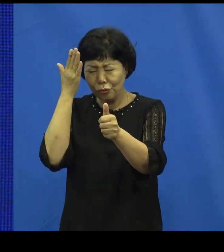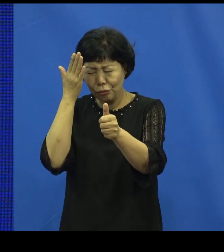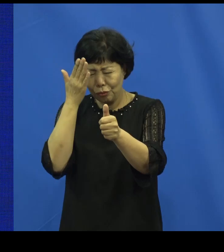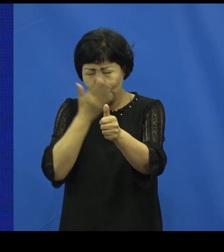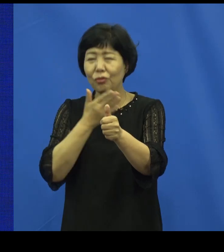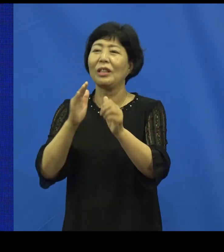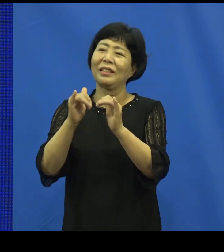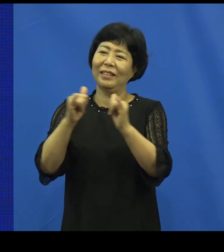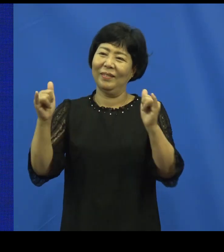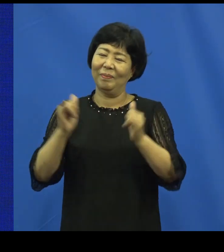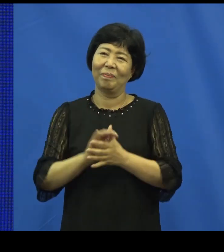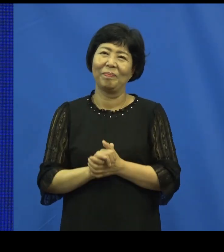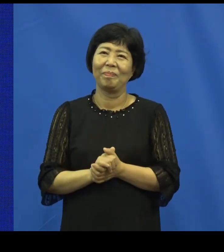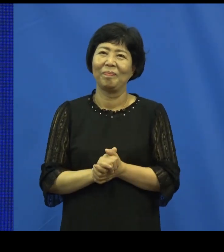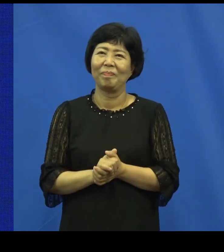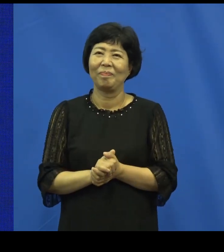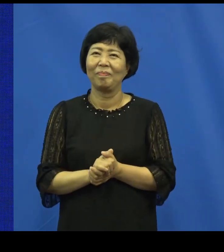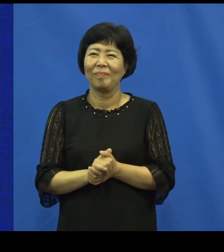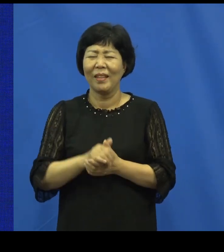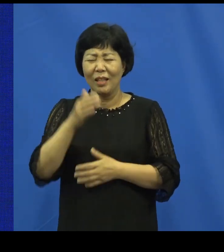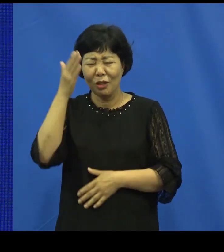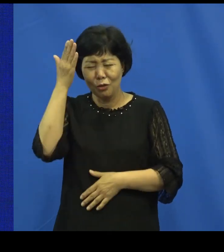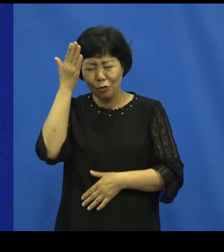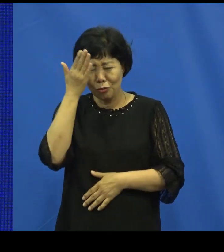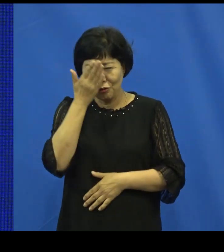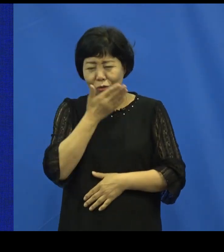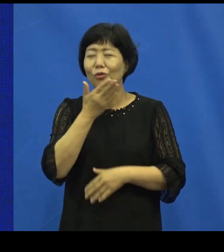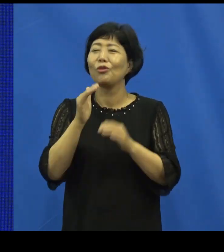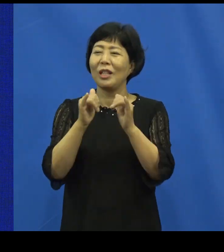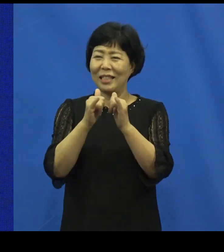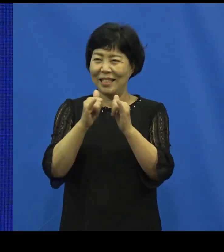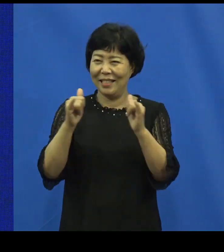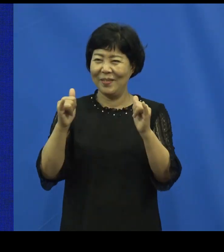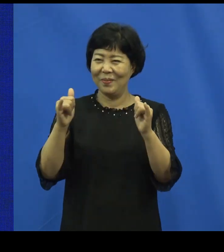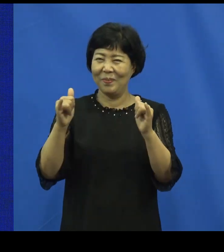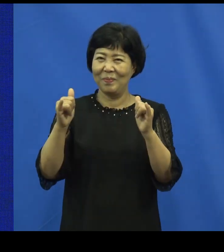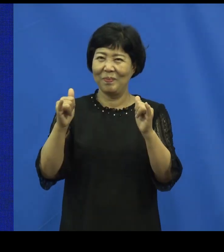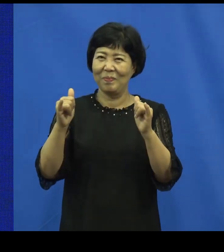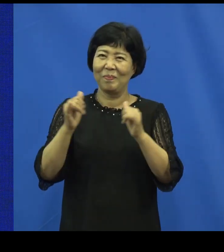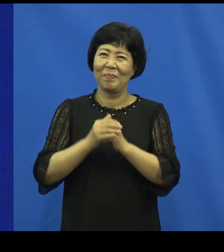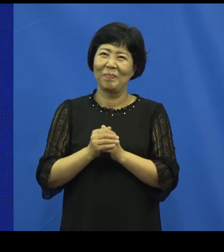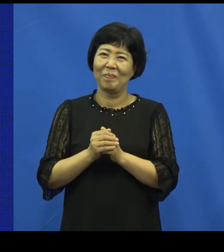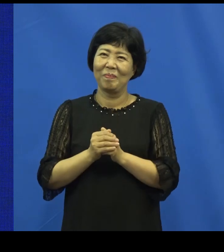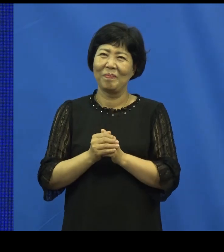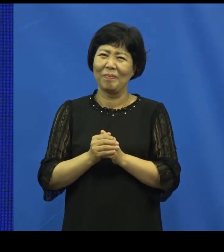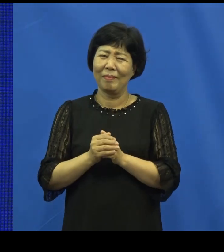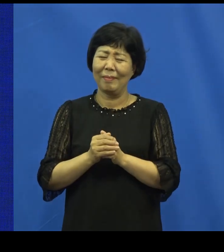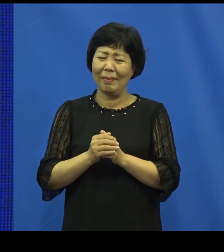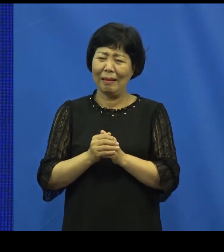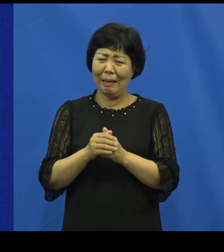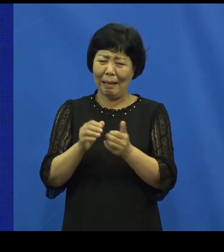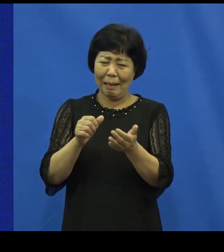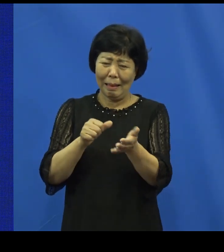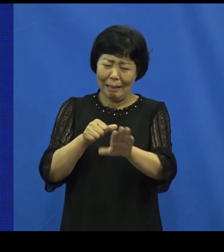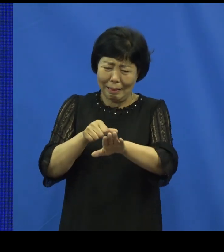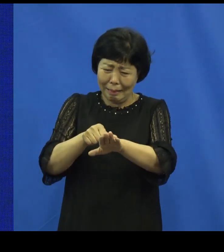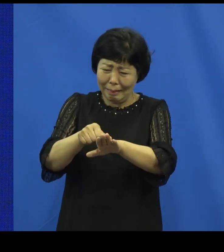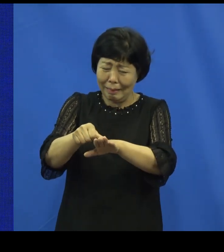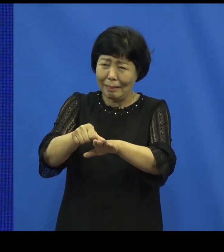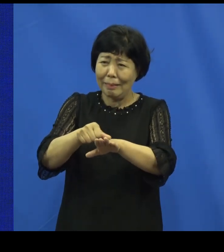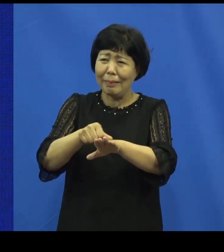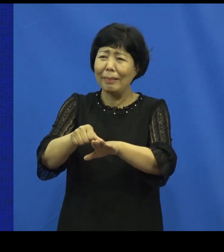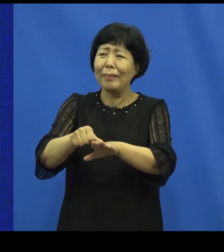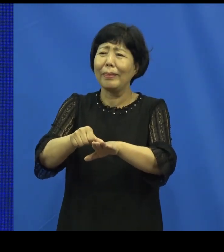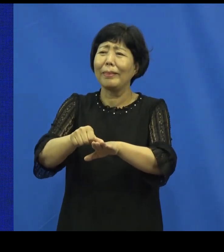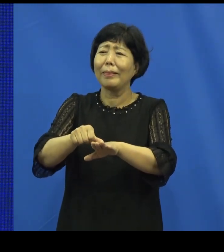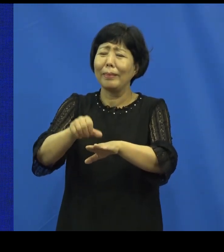순수해. 여러분, 순수한 사람을 만나요. 순수해야 돼. 때가 안 묻어야 돼. 때가 안 묻어야 돼.